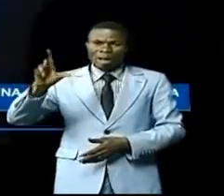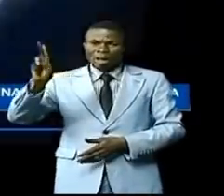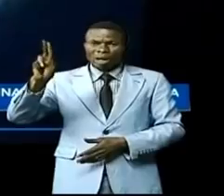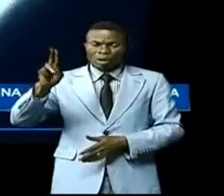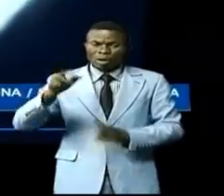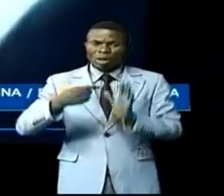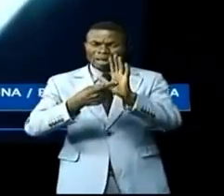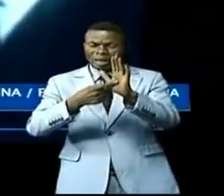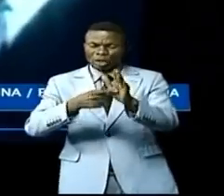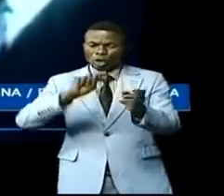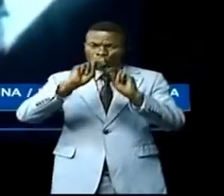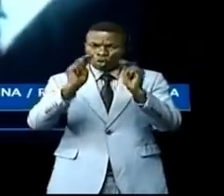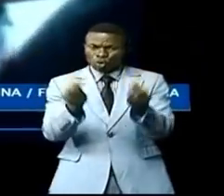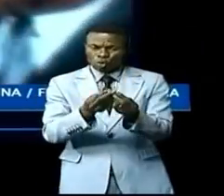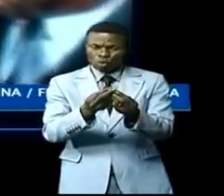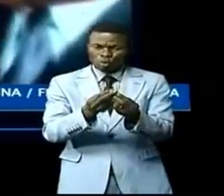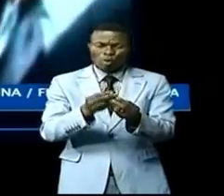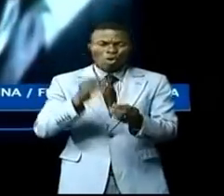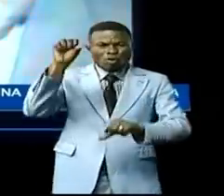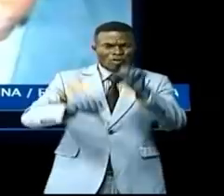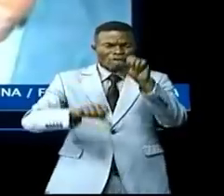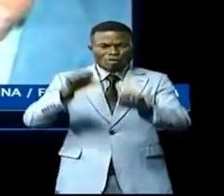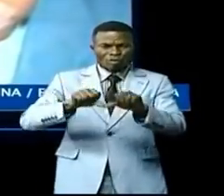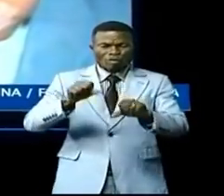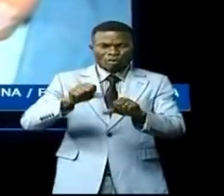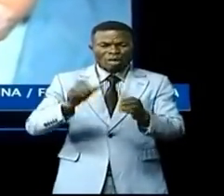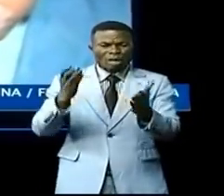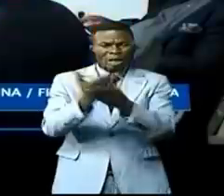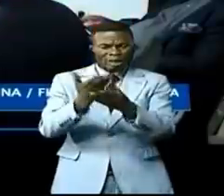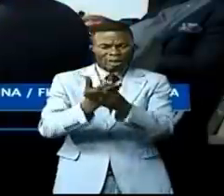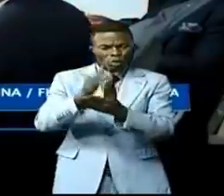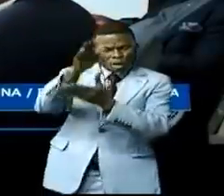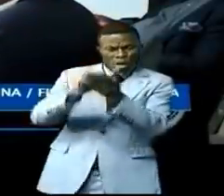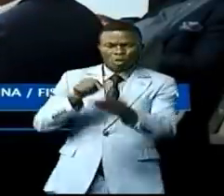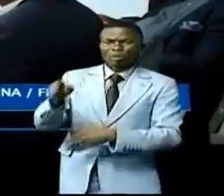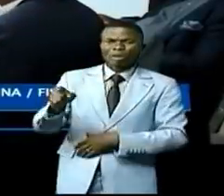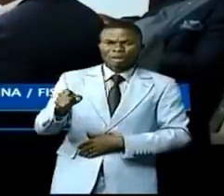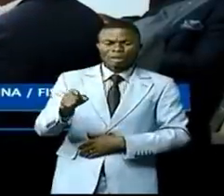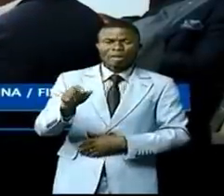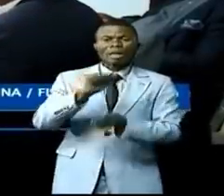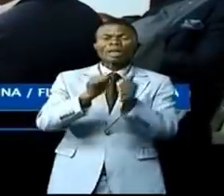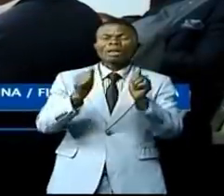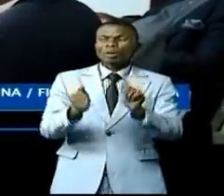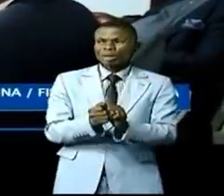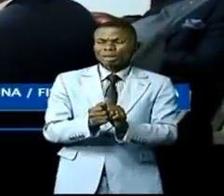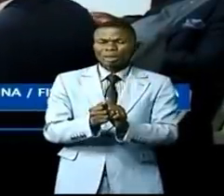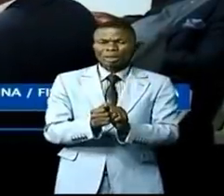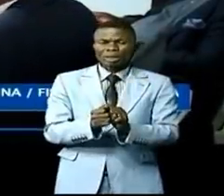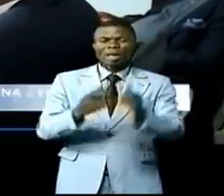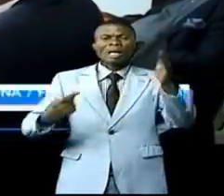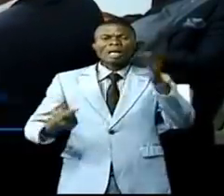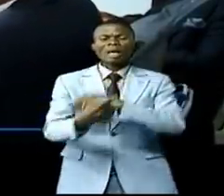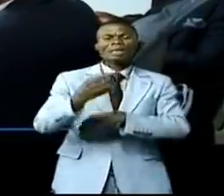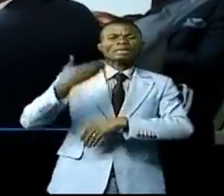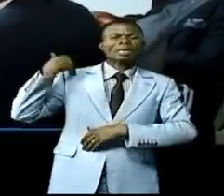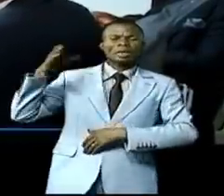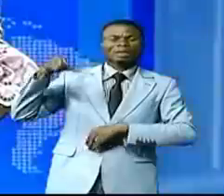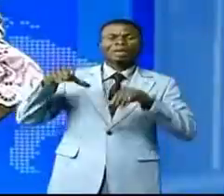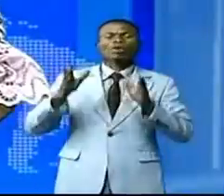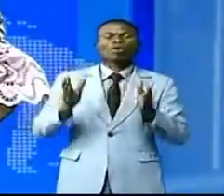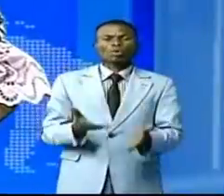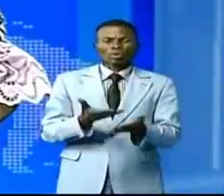monter la structuration narrative de son fameux documentaire. L'affaire est entre les mains de la justice